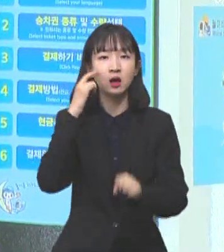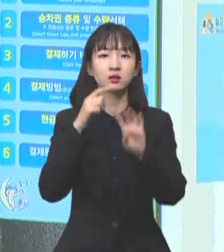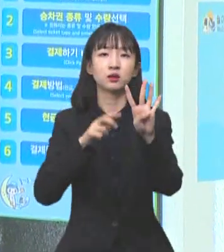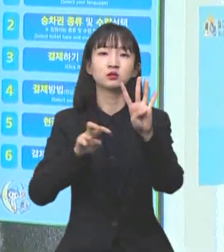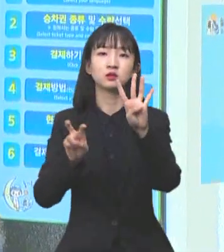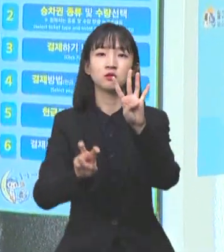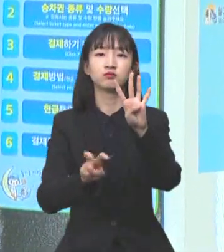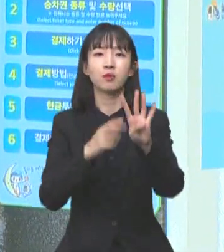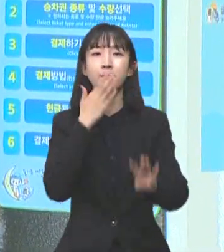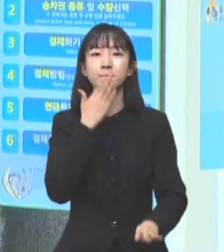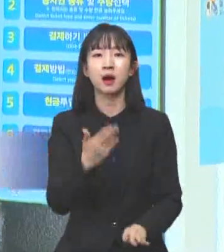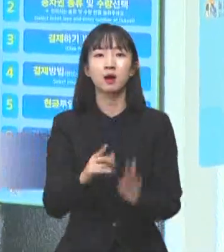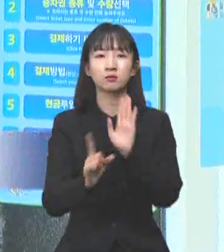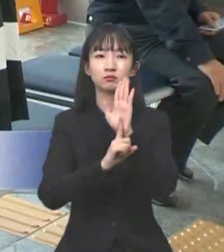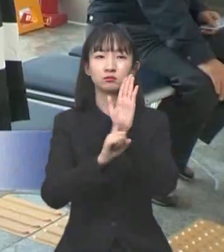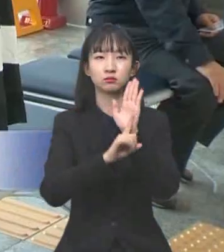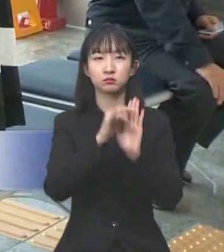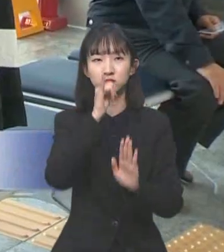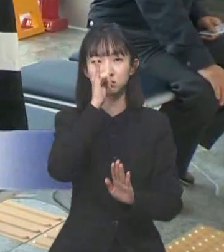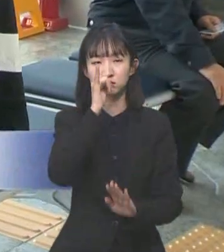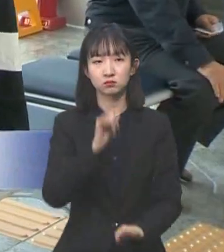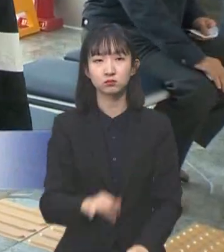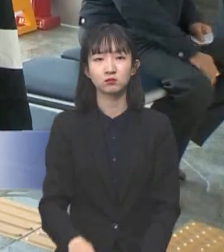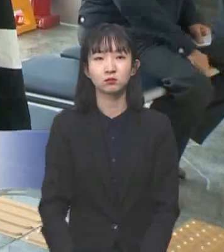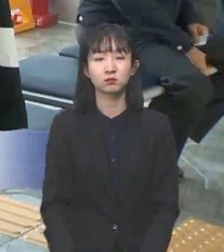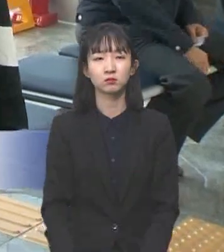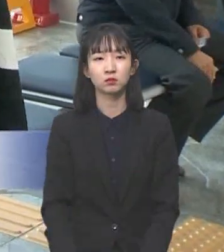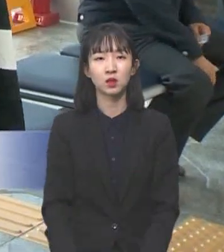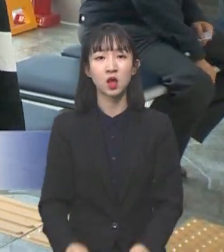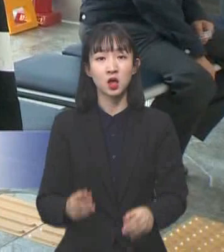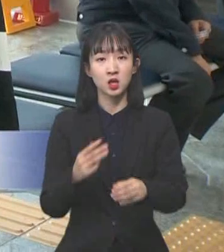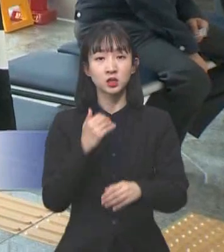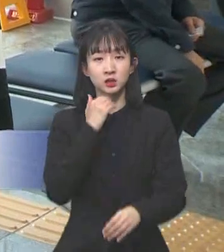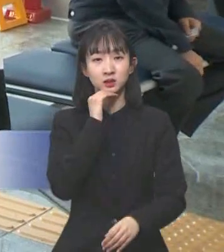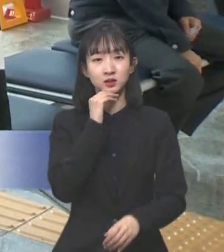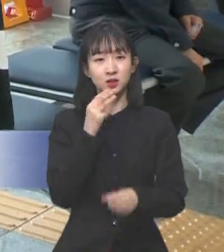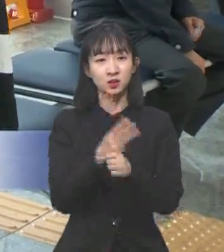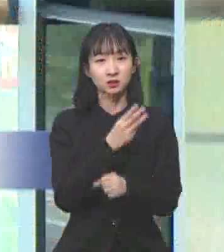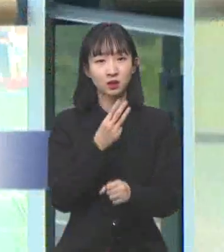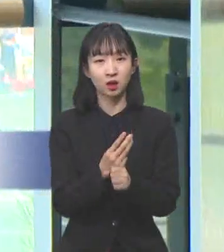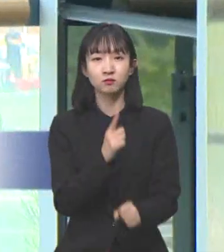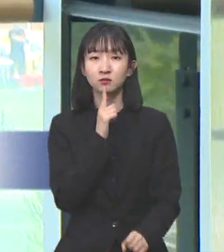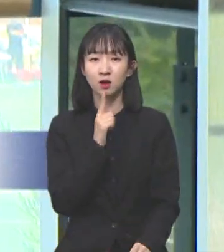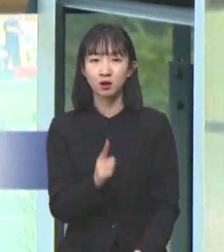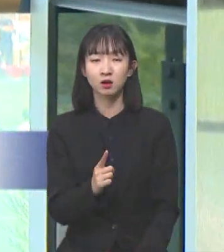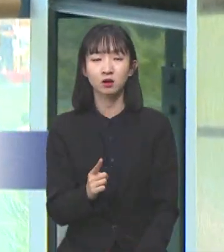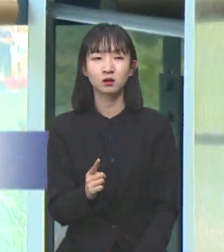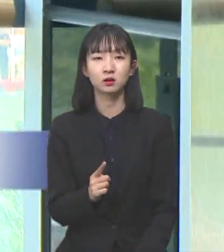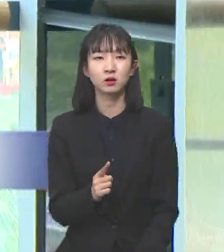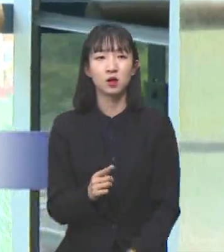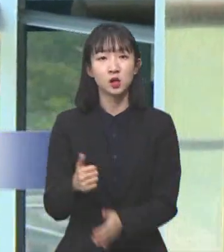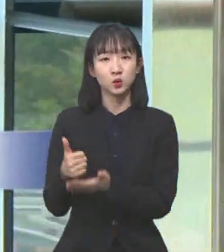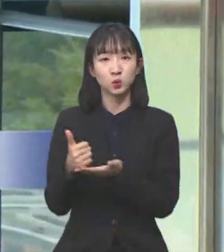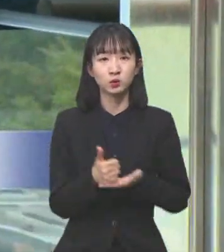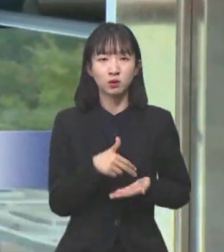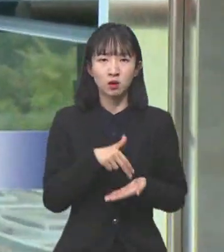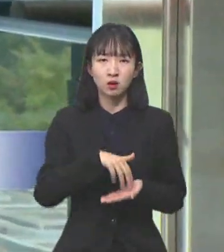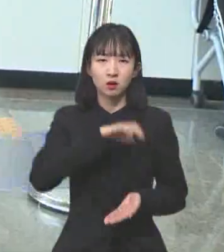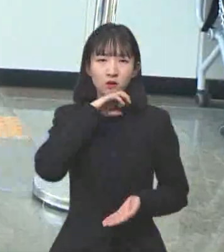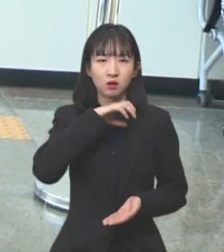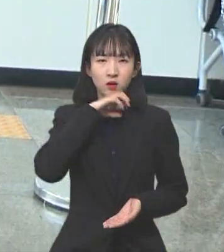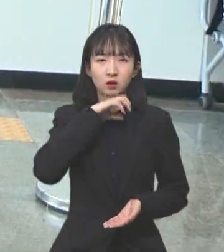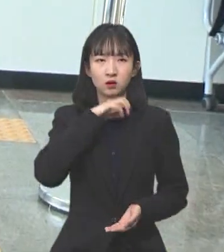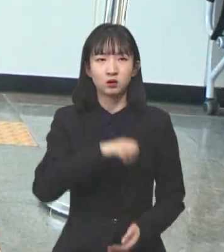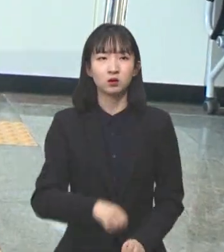열차를 탈 수 있다는 안내가 나옵니다 제 2의 시간만 3시간 가까이 소요되는 겁니다 승객들은 길만을 터뜨립니다